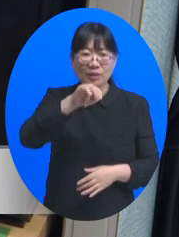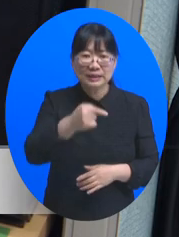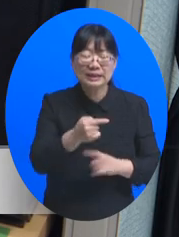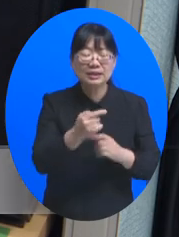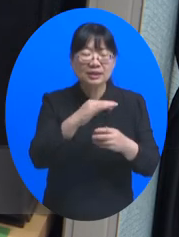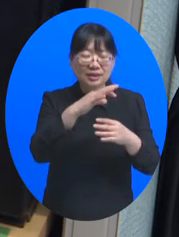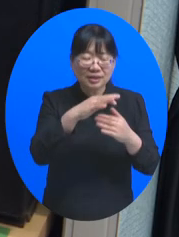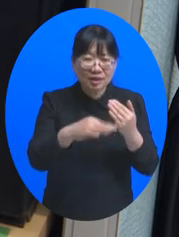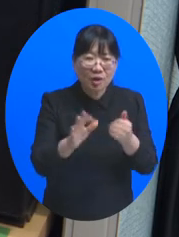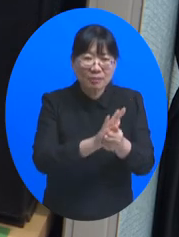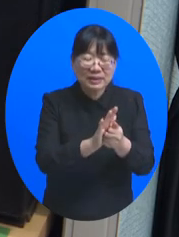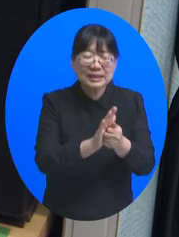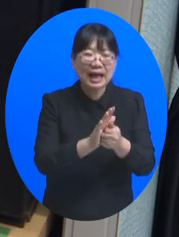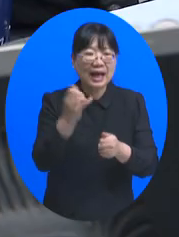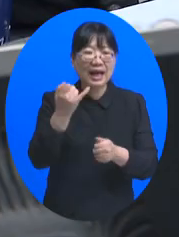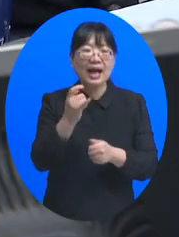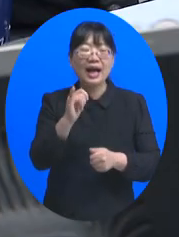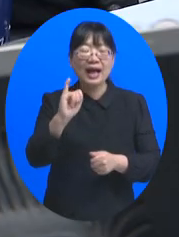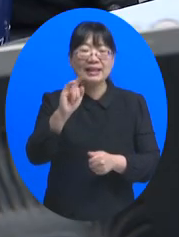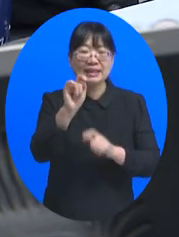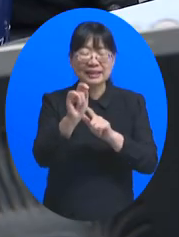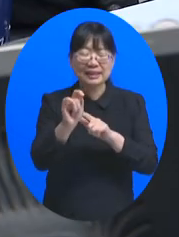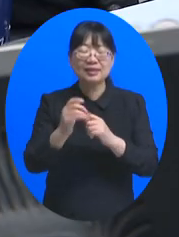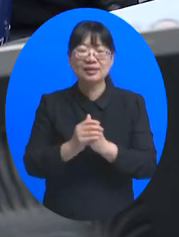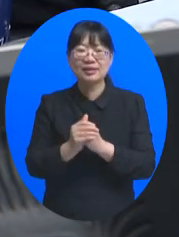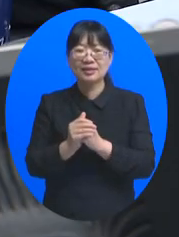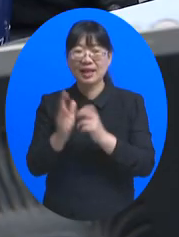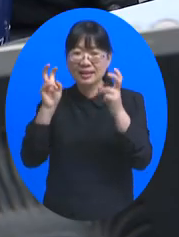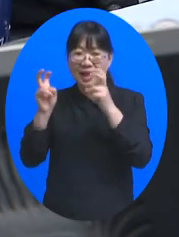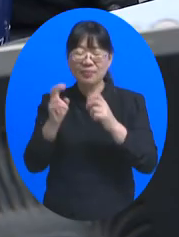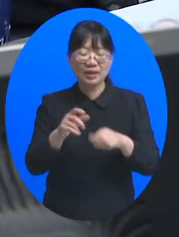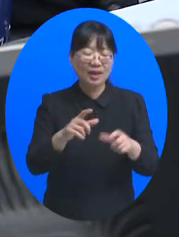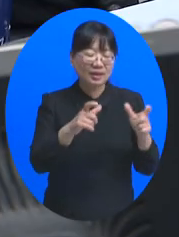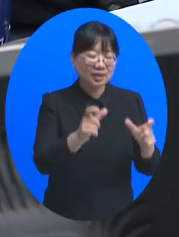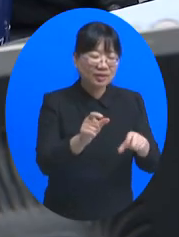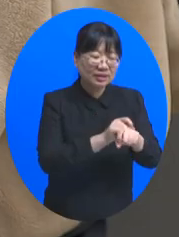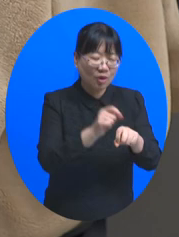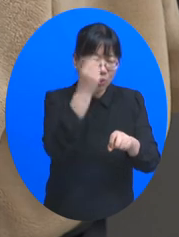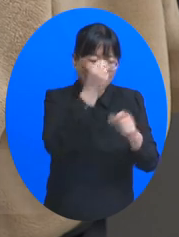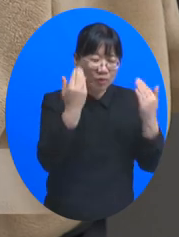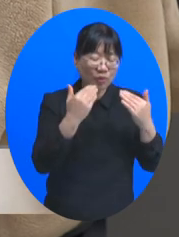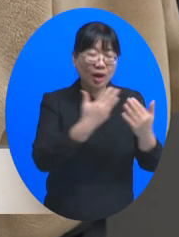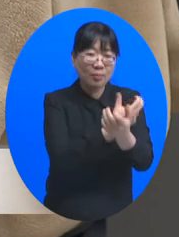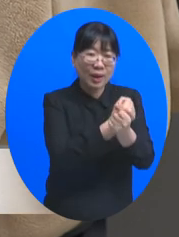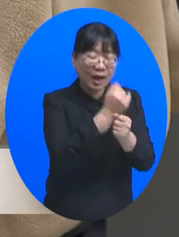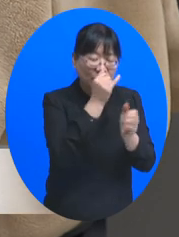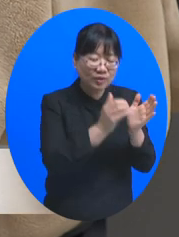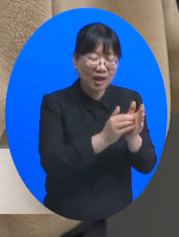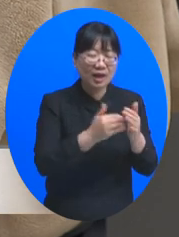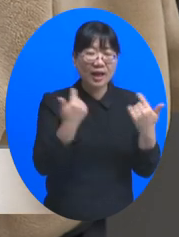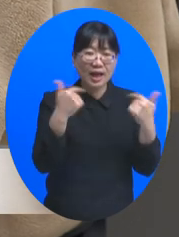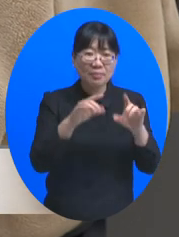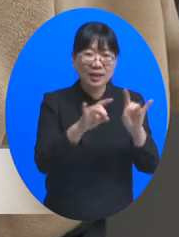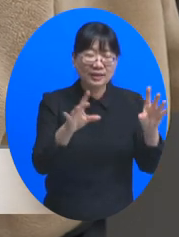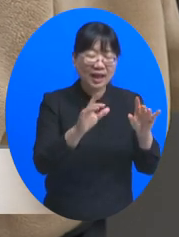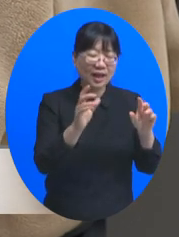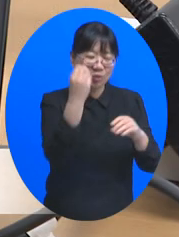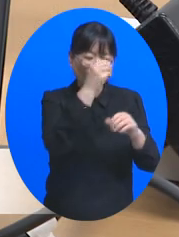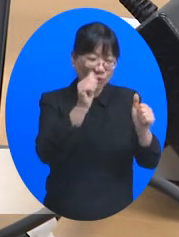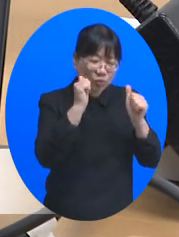기업입니다. 이곳은 지역 특성화 고등학교와 협약을 맺고선 해마다 고졸 출신 청년들을